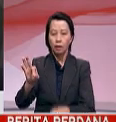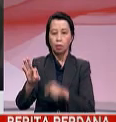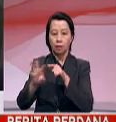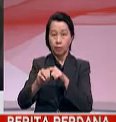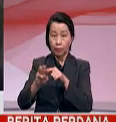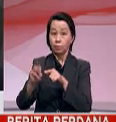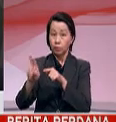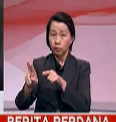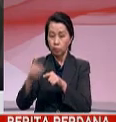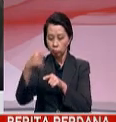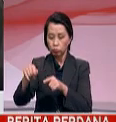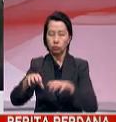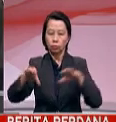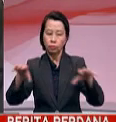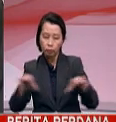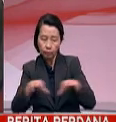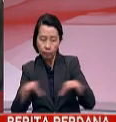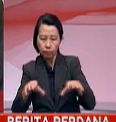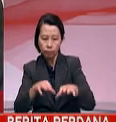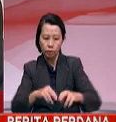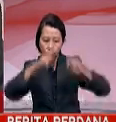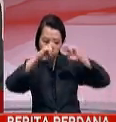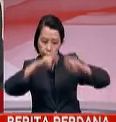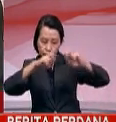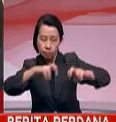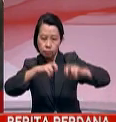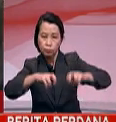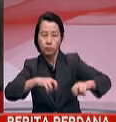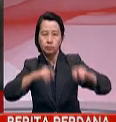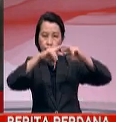untuk menjalankan penyelidikan